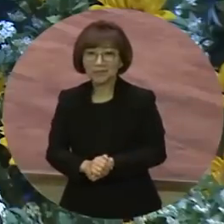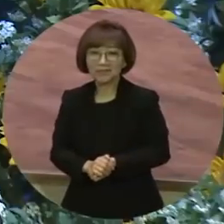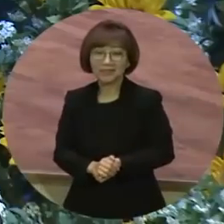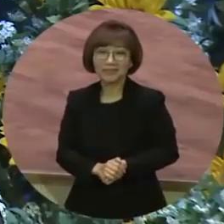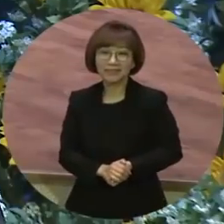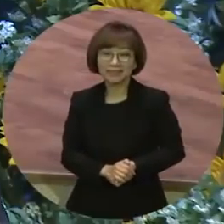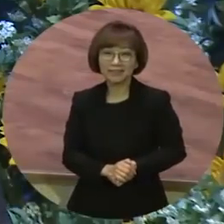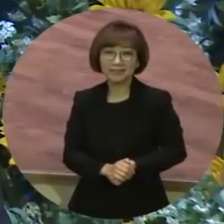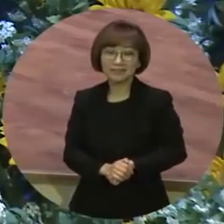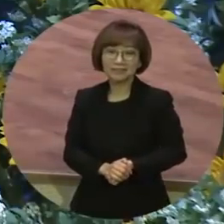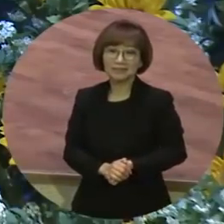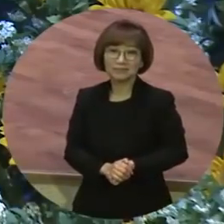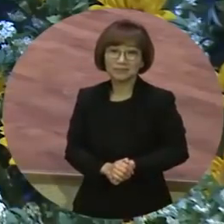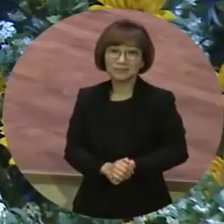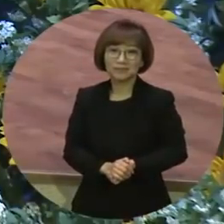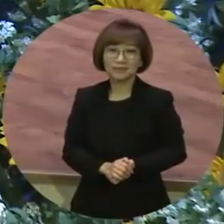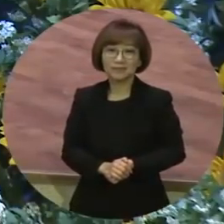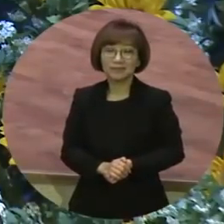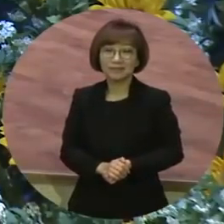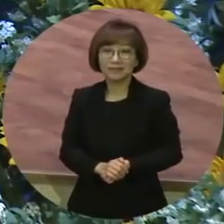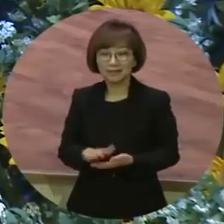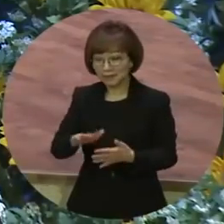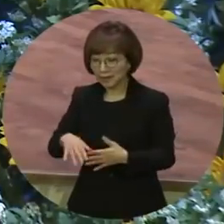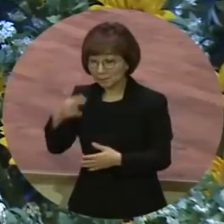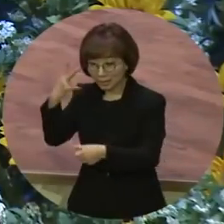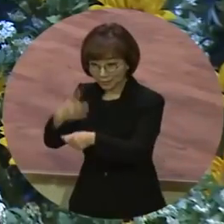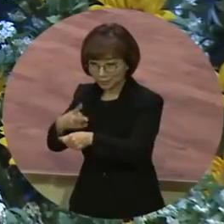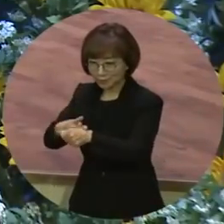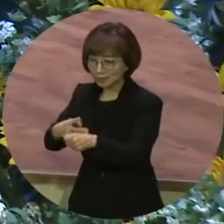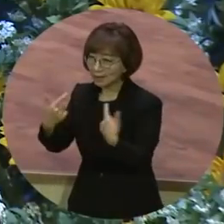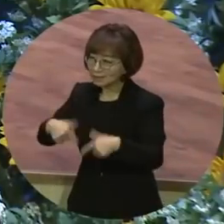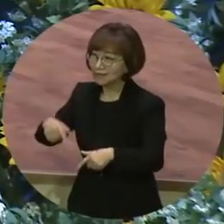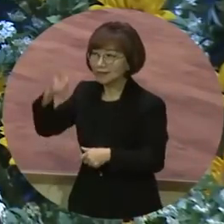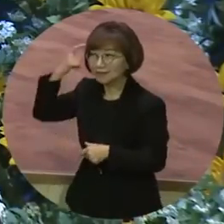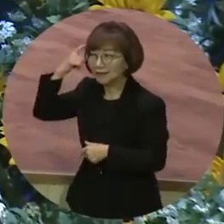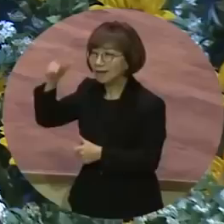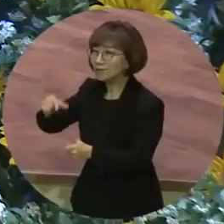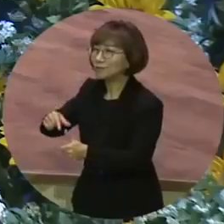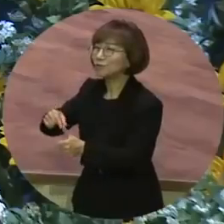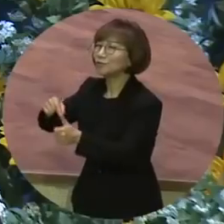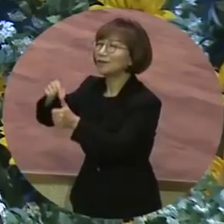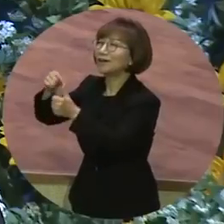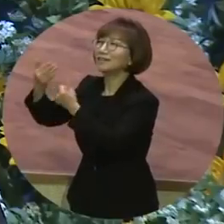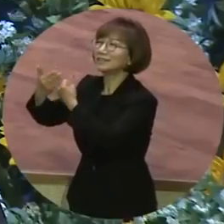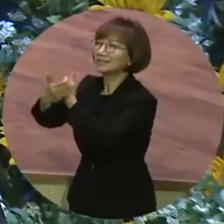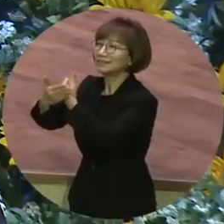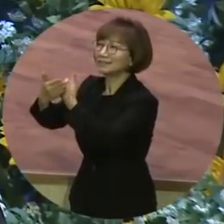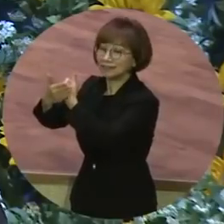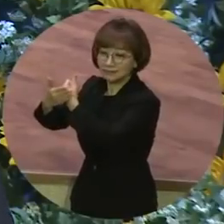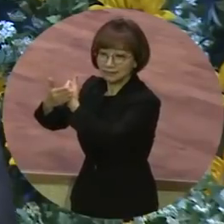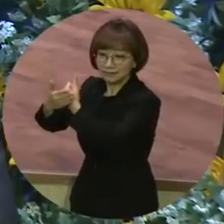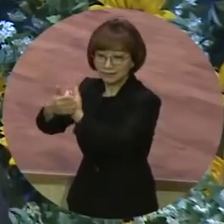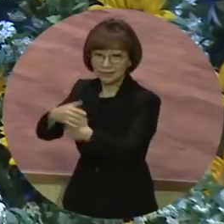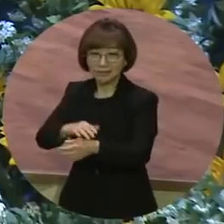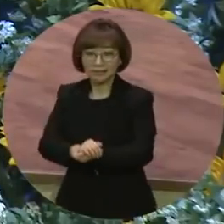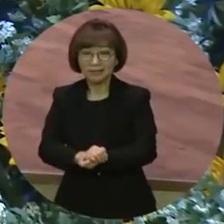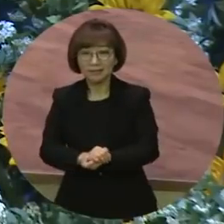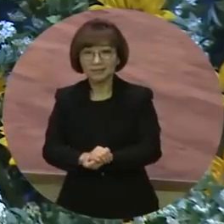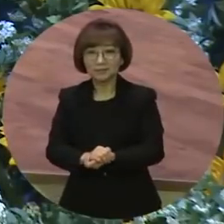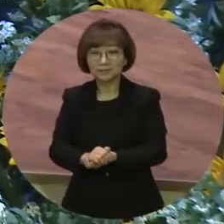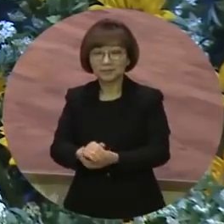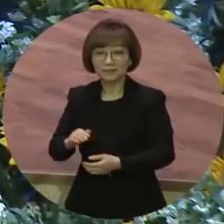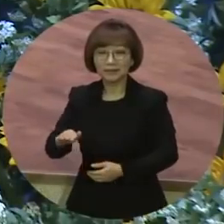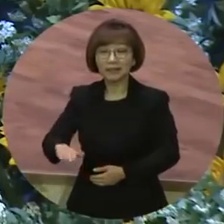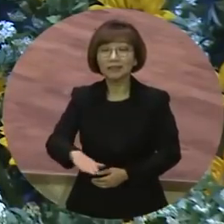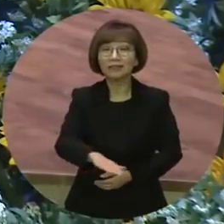바로 구원에 대한 은혜 의식이에요. 바울은 에베소 2장 8절에 이렇게 선포합니다.